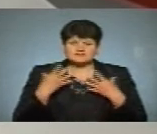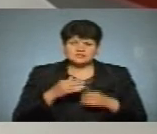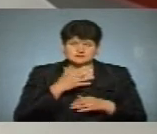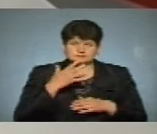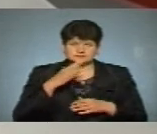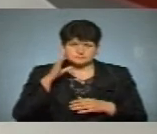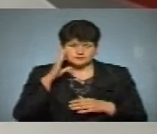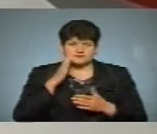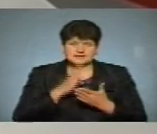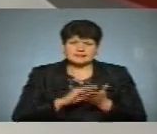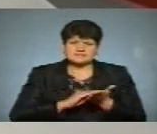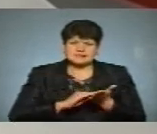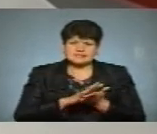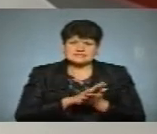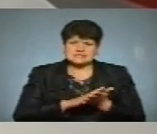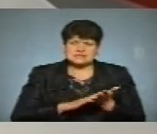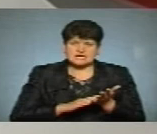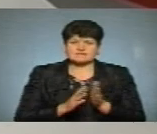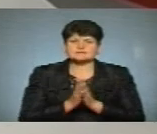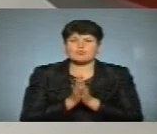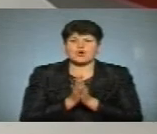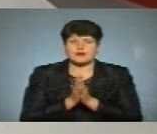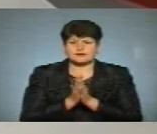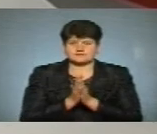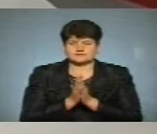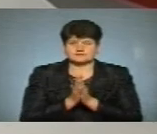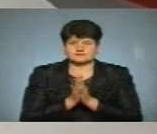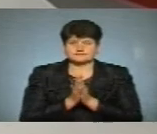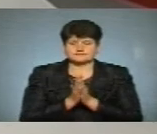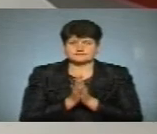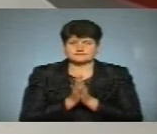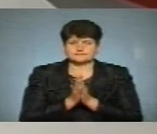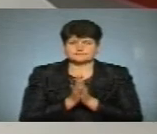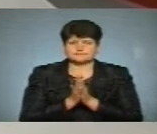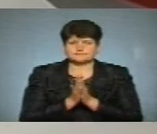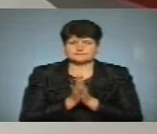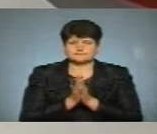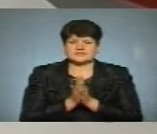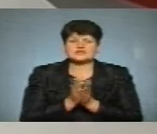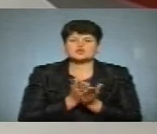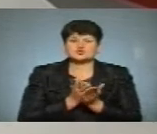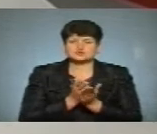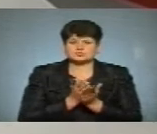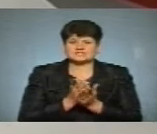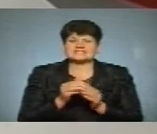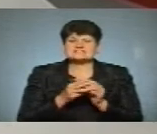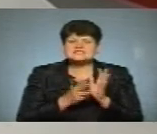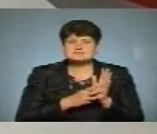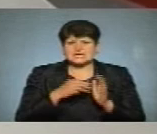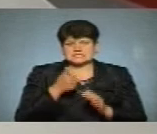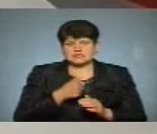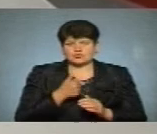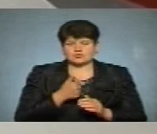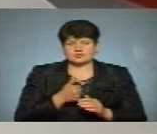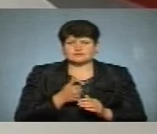призовників написали заяви з проханням служити з 18 років.